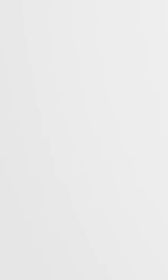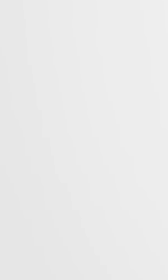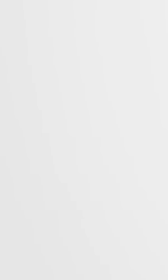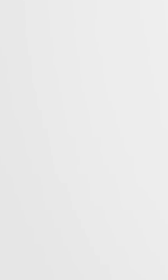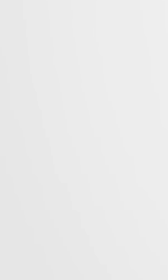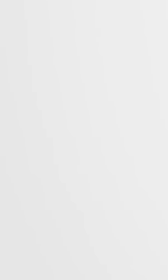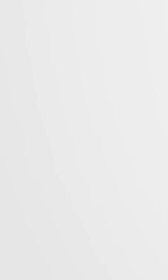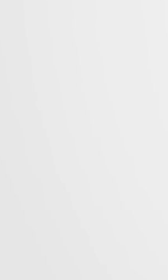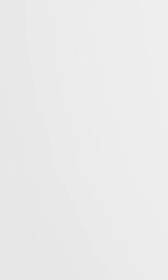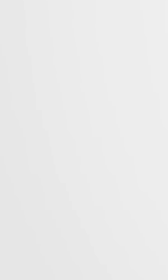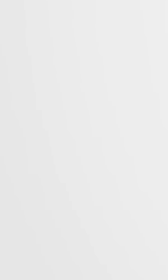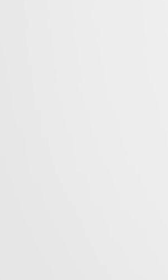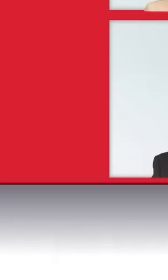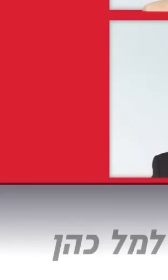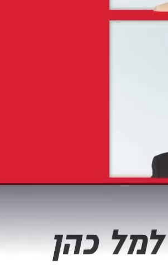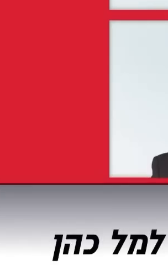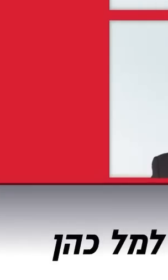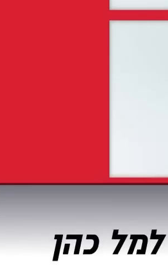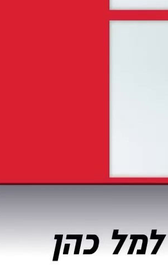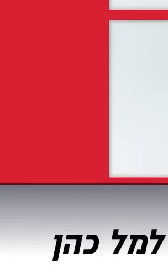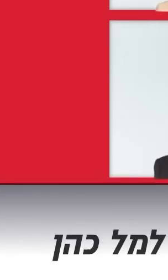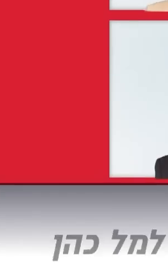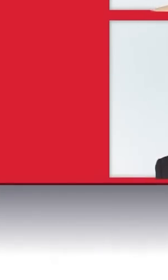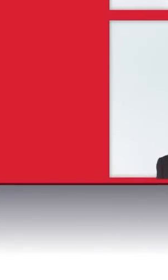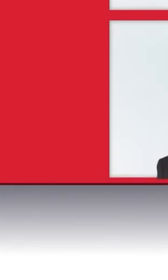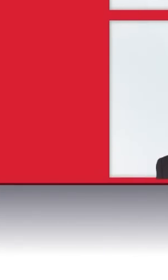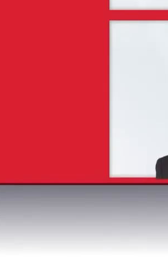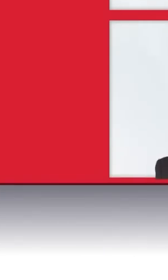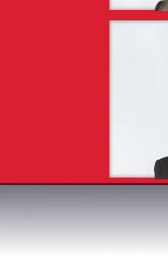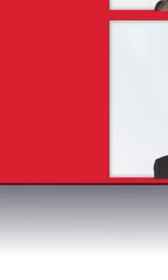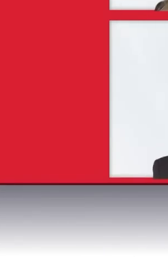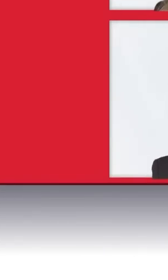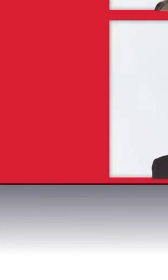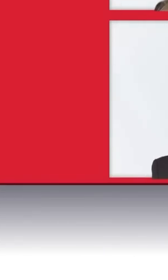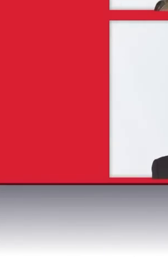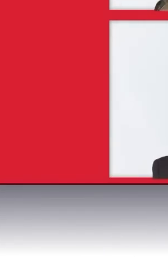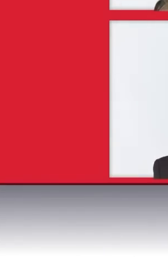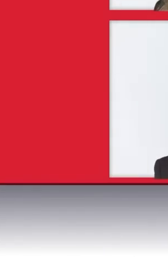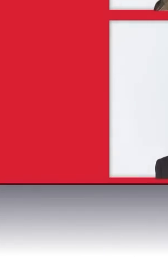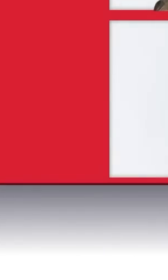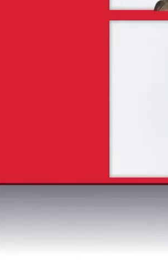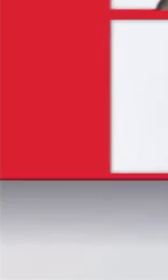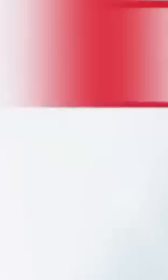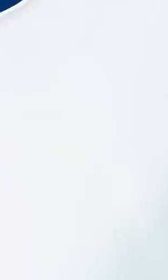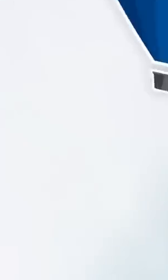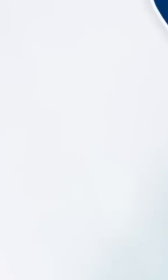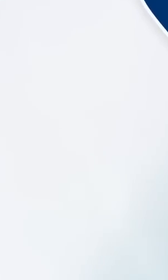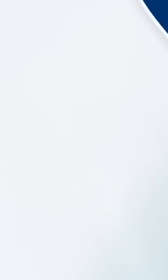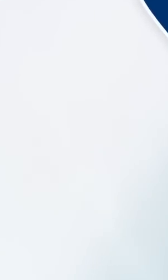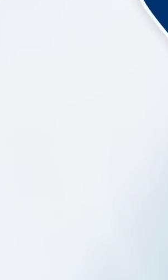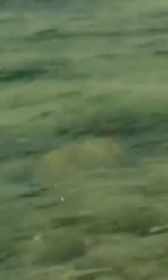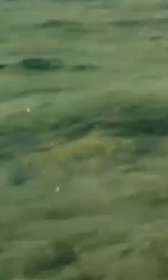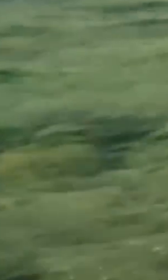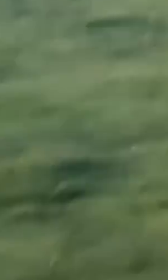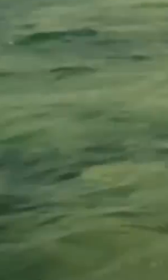תודה. התחזית בחסות. מוכר או קונה נכס, אימקס, אימקס לחלום מתפקחים,